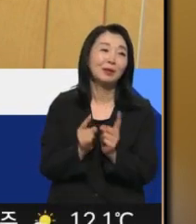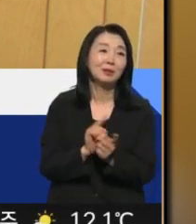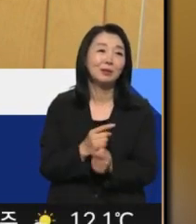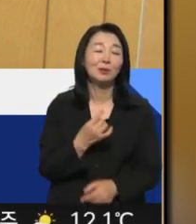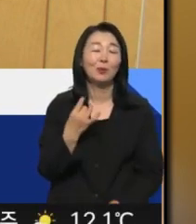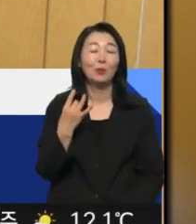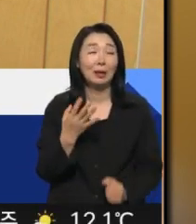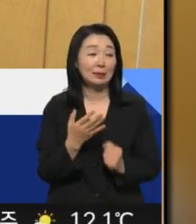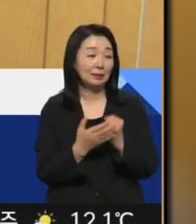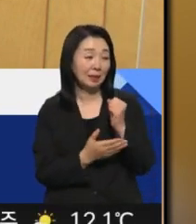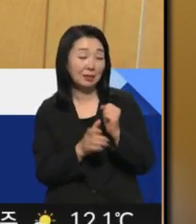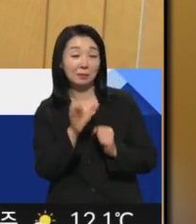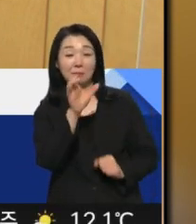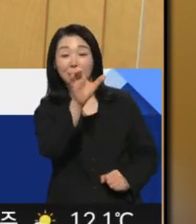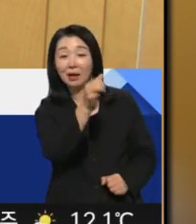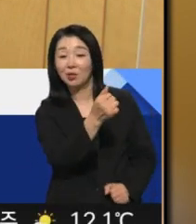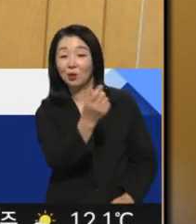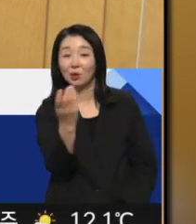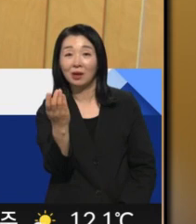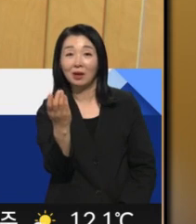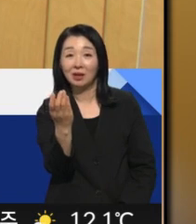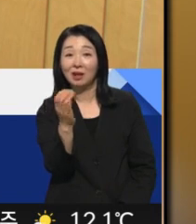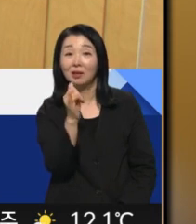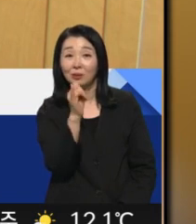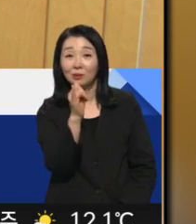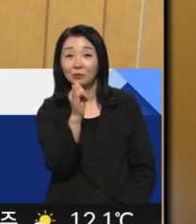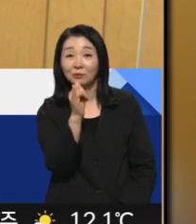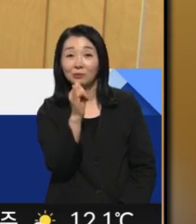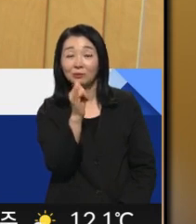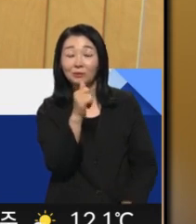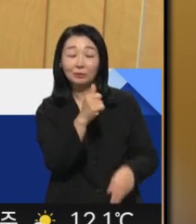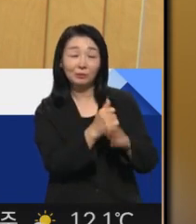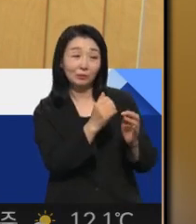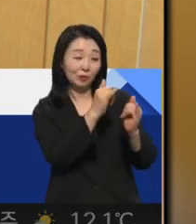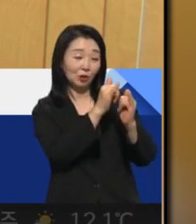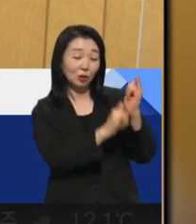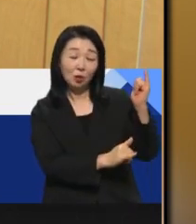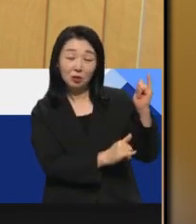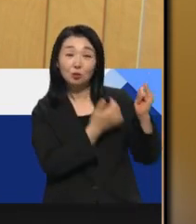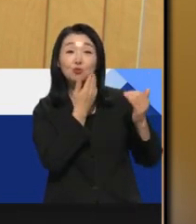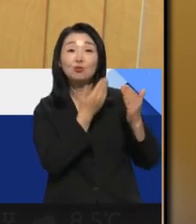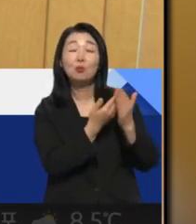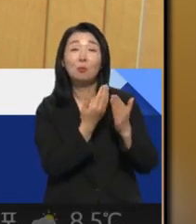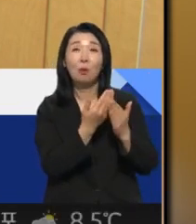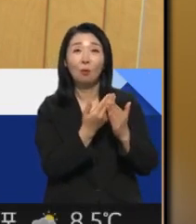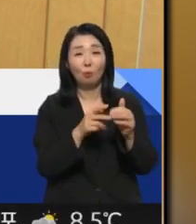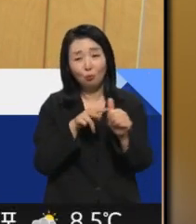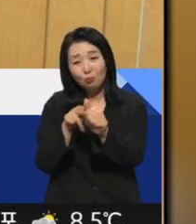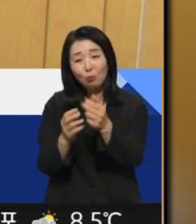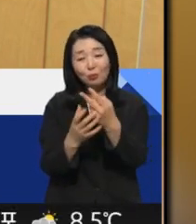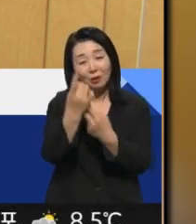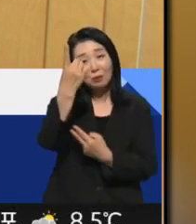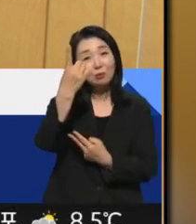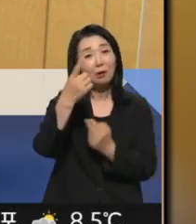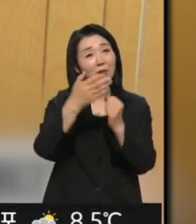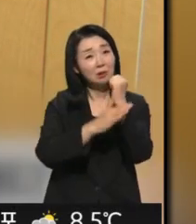올렸던 사진들 여러 개 중에 하나가 역사적으로 남아있는 그 후보 단일화